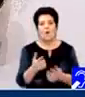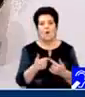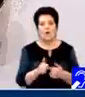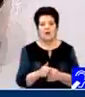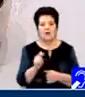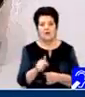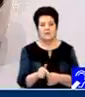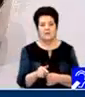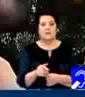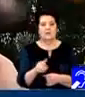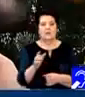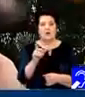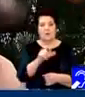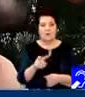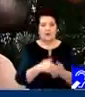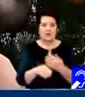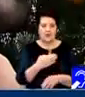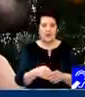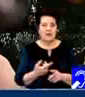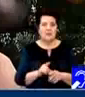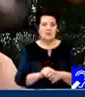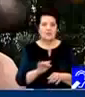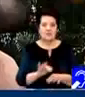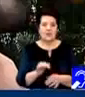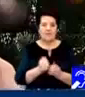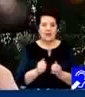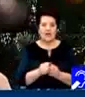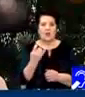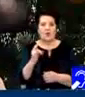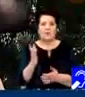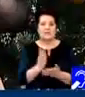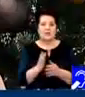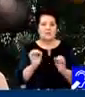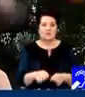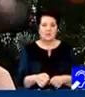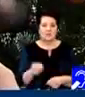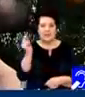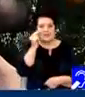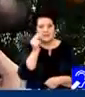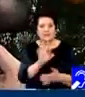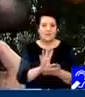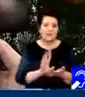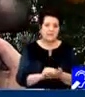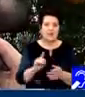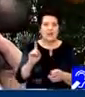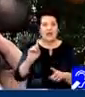cu diferite deficiențe și este important ca fiecare copil să aibă șansa de a se manifesta, de a învăța